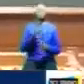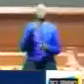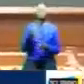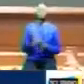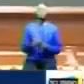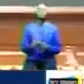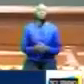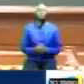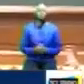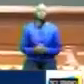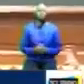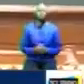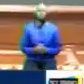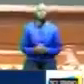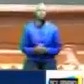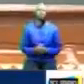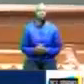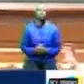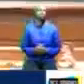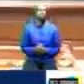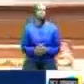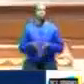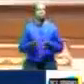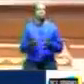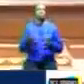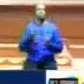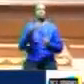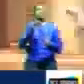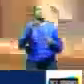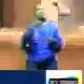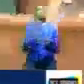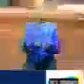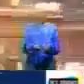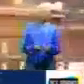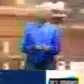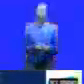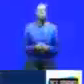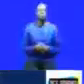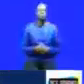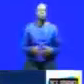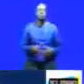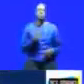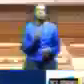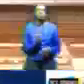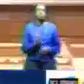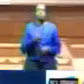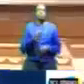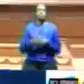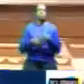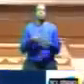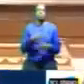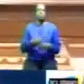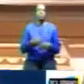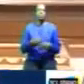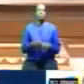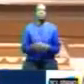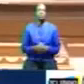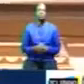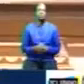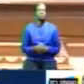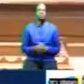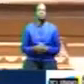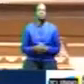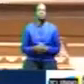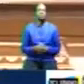parole. Wakati neno. Recommande aux sœurs. Inamuru badada. D'être naturel.